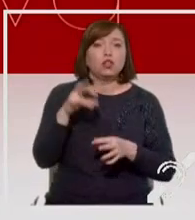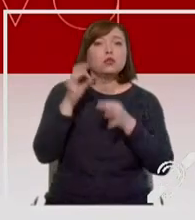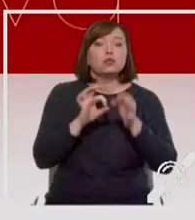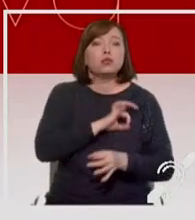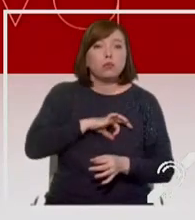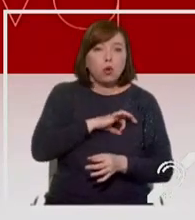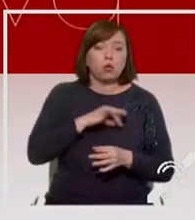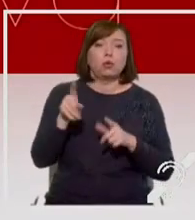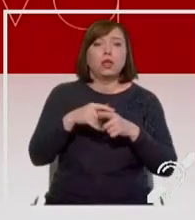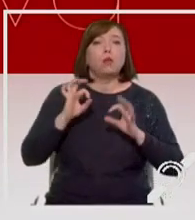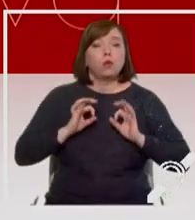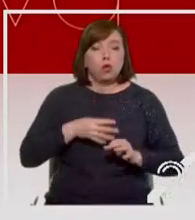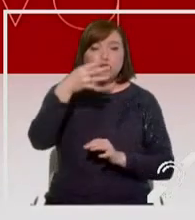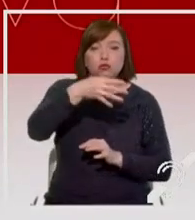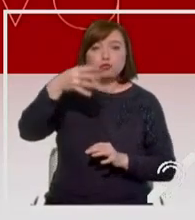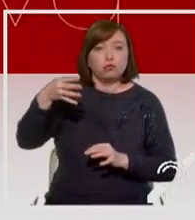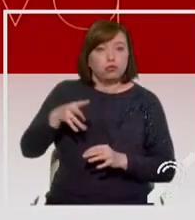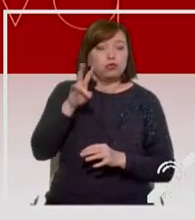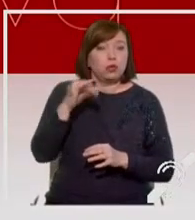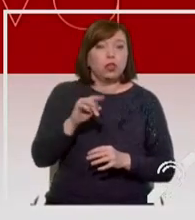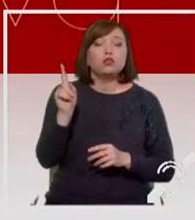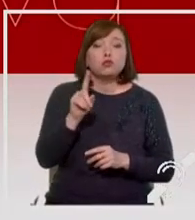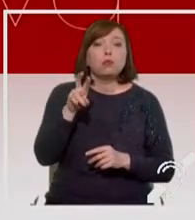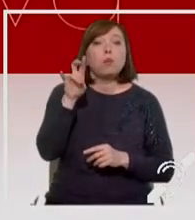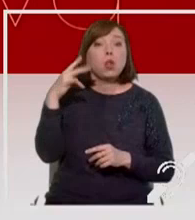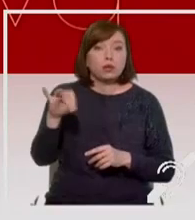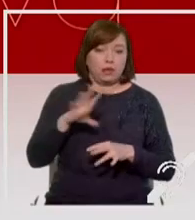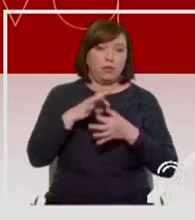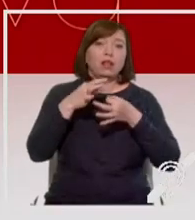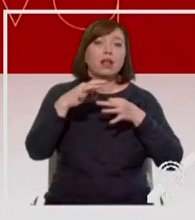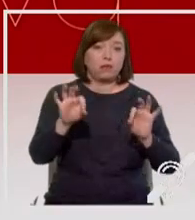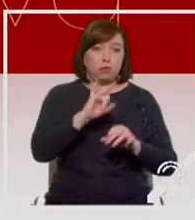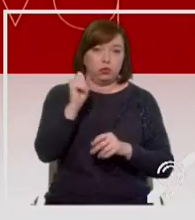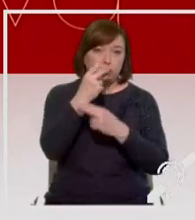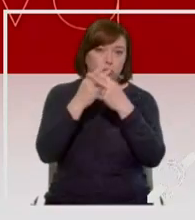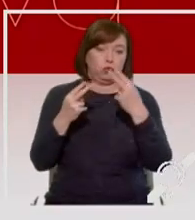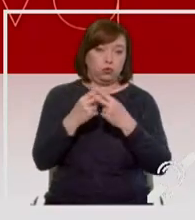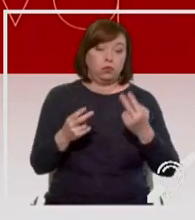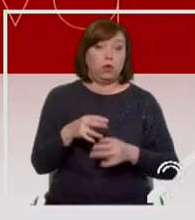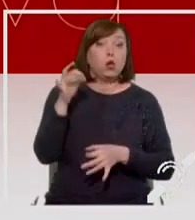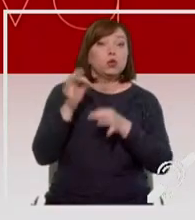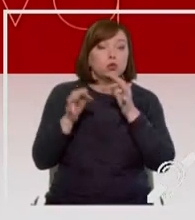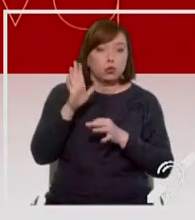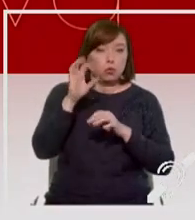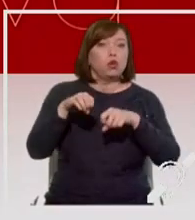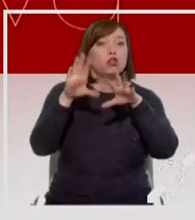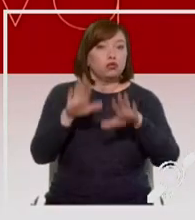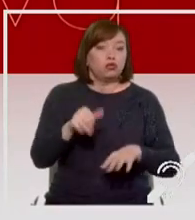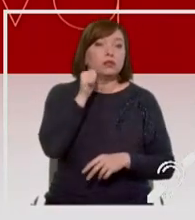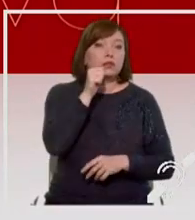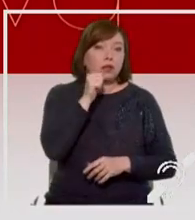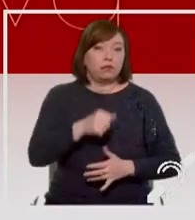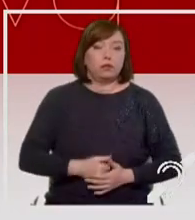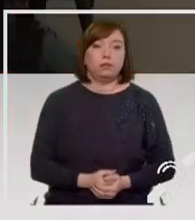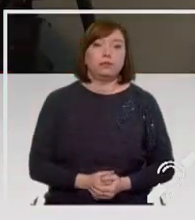sau a procuraturii câte 4.000 de lei pentru ca Blonski să fie eliberat de după gratii. Magistrații vor anunța mâine